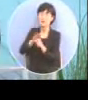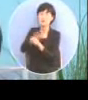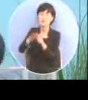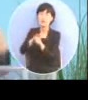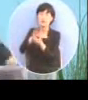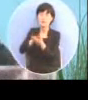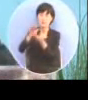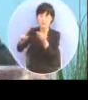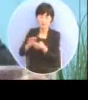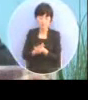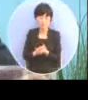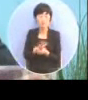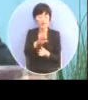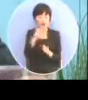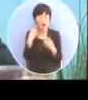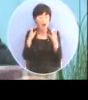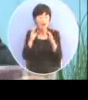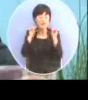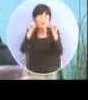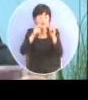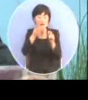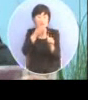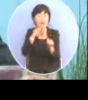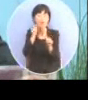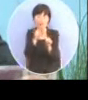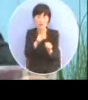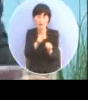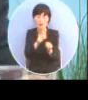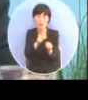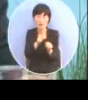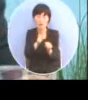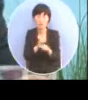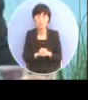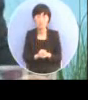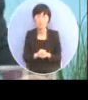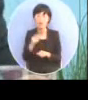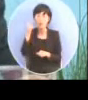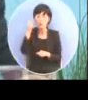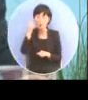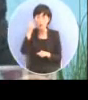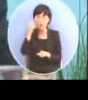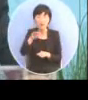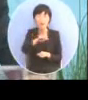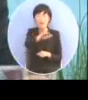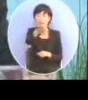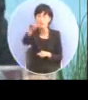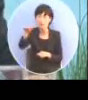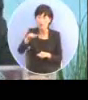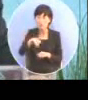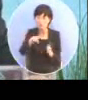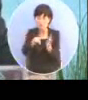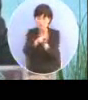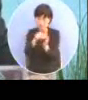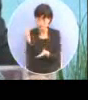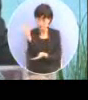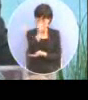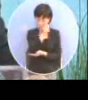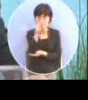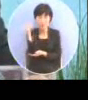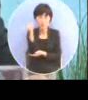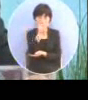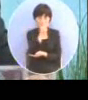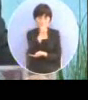Chúa. Ngươi hãy cho chiên chăn chiên ta ăn đi. Tại sao? 여러분이 흔들린다고 해서 그리스도의 고백